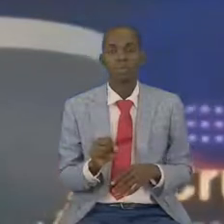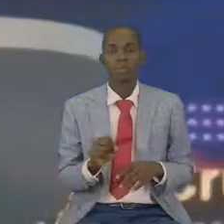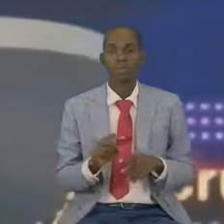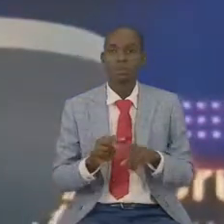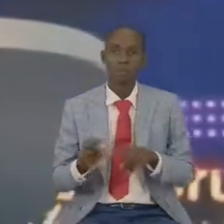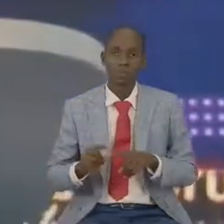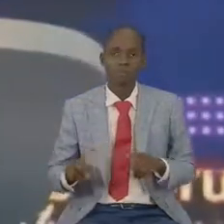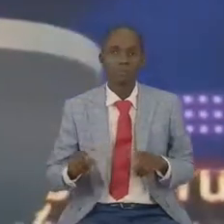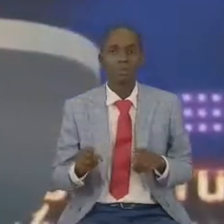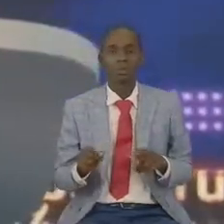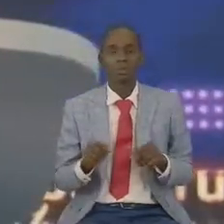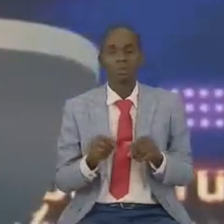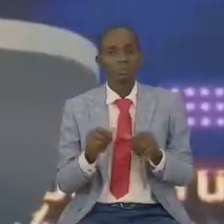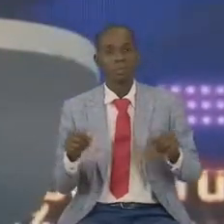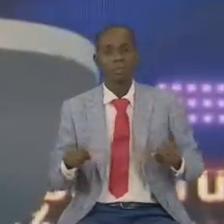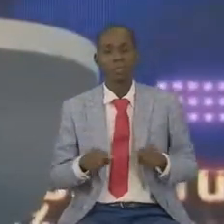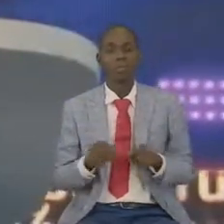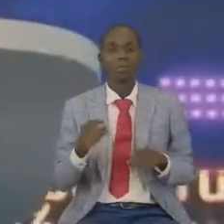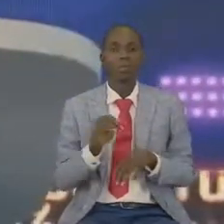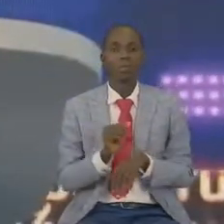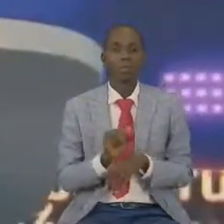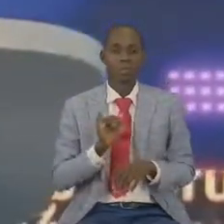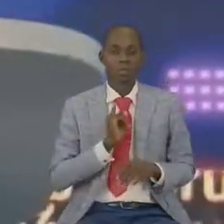et des différentes perspectives.